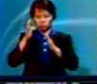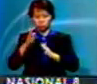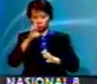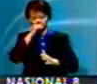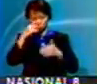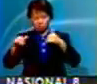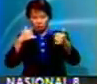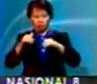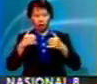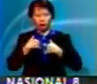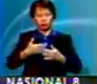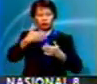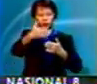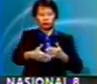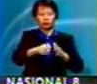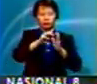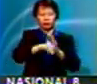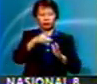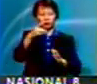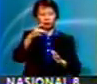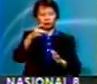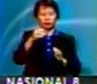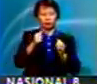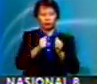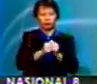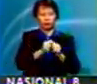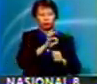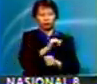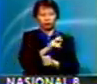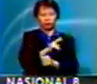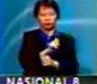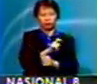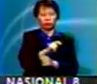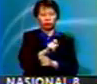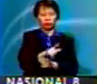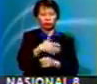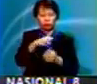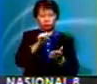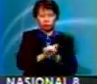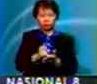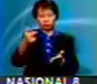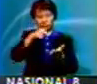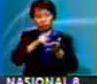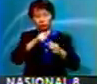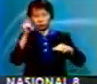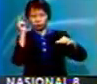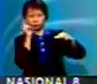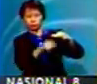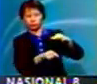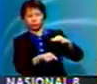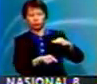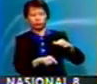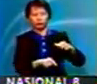garang apabila berada di depan pada minit ke-18 menerusi Saiful Aula Ahmad. Terus lepas itu, satu lagi jaringan dihasilkan skuad